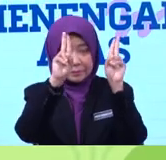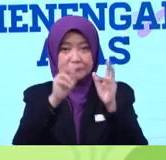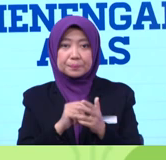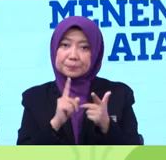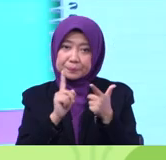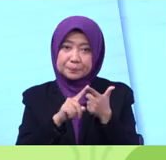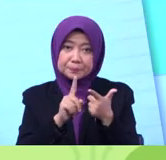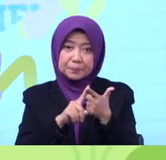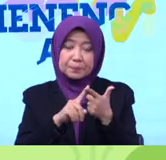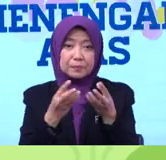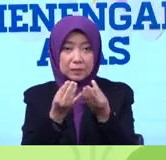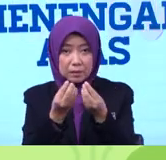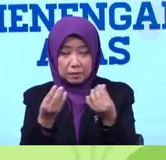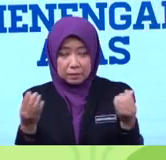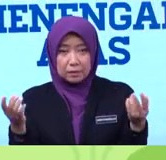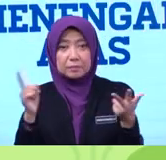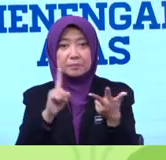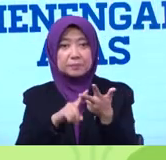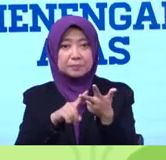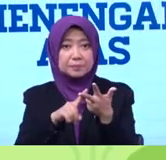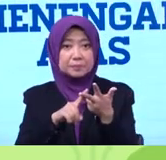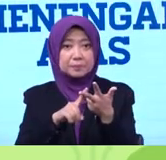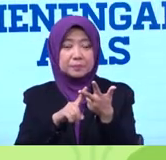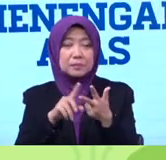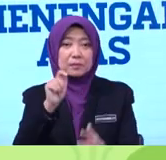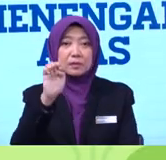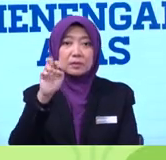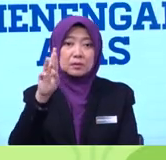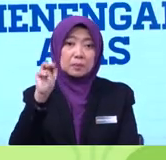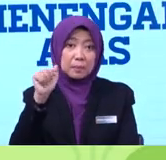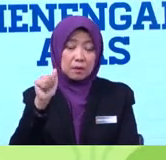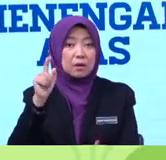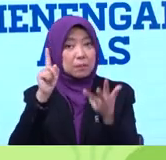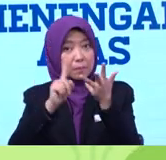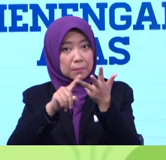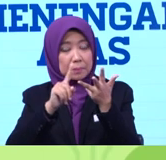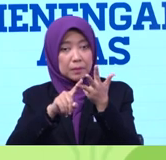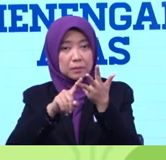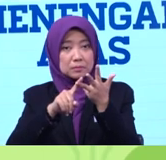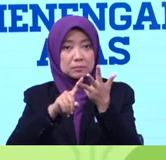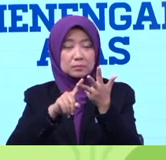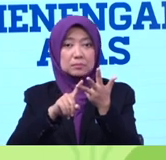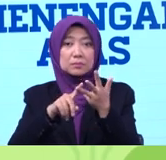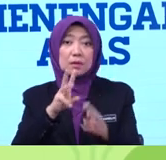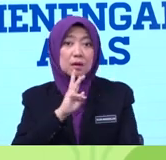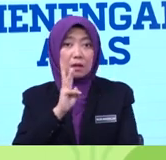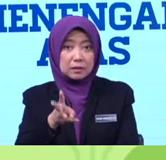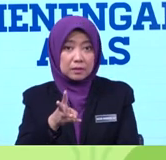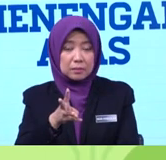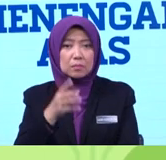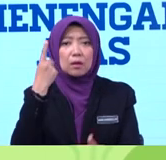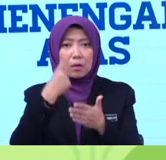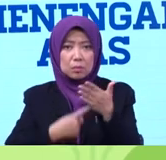pencemaran tanah yang ketiga pencemaran termal dan yang keempat kita ada pencemaran air dan